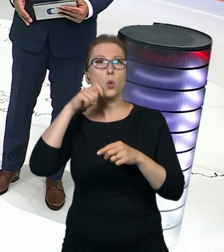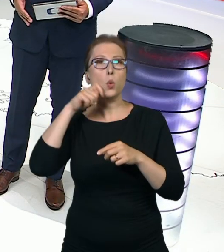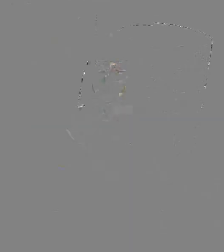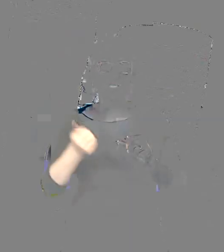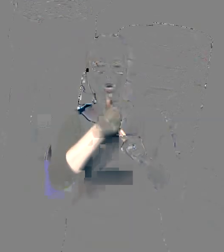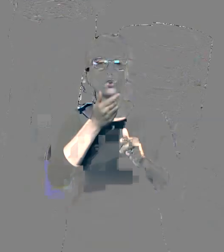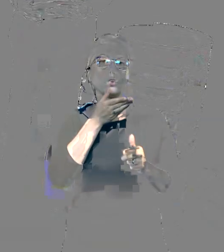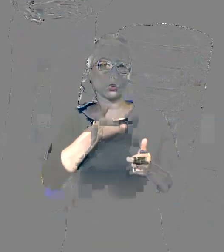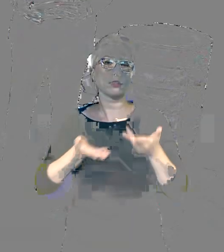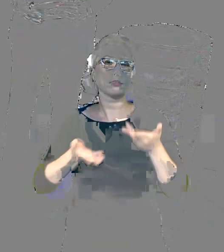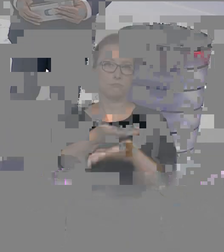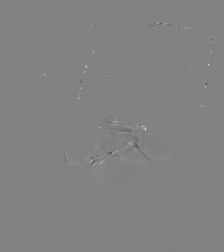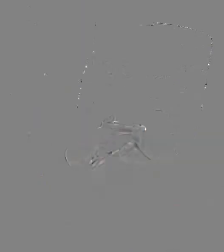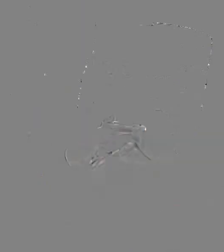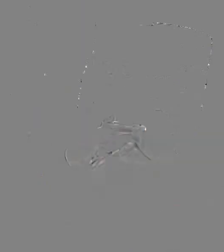očekává se